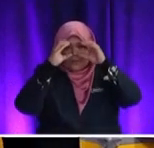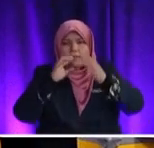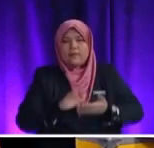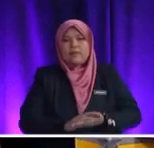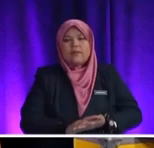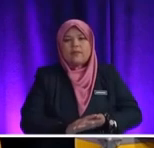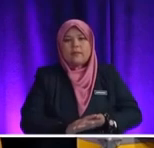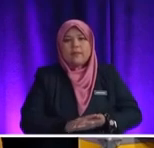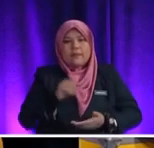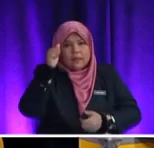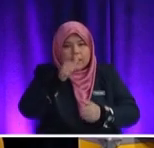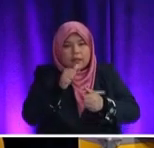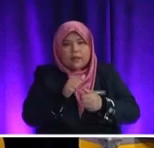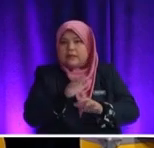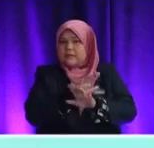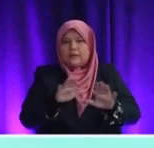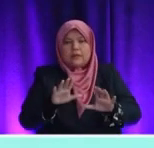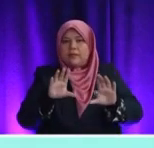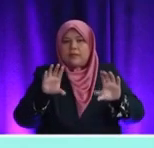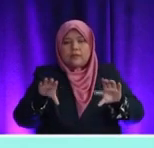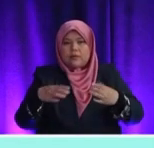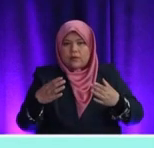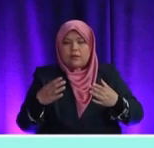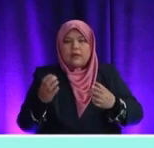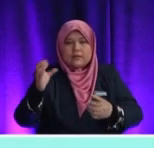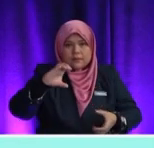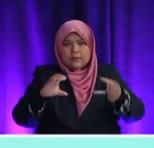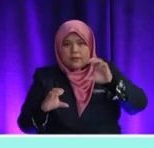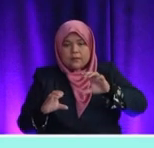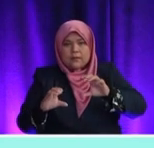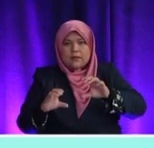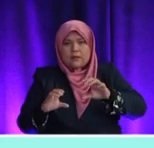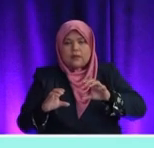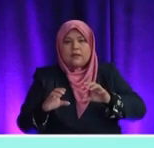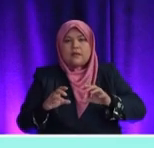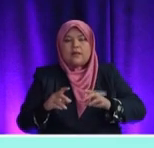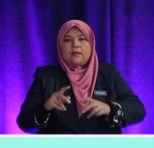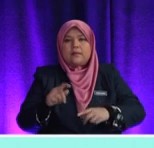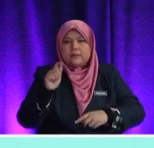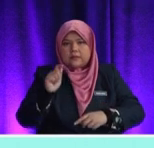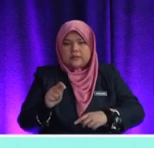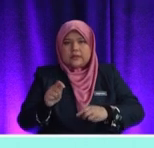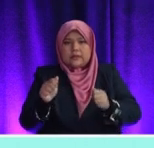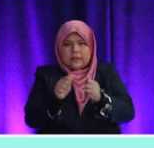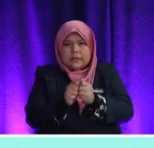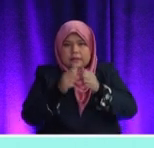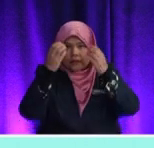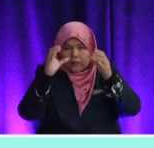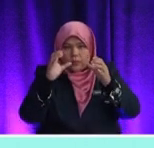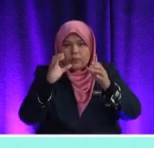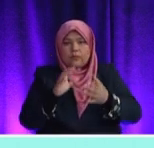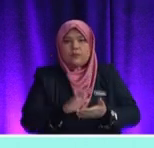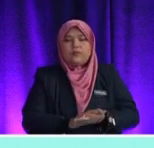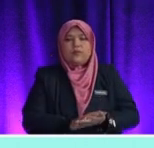ingatkan juga supaya Jangan melakukan eksperimen ini tanpa pengawasan daripada guru sign atau juga